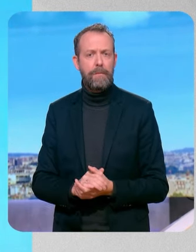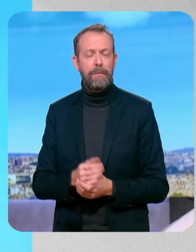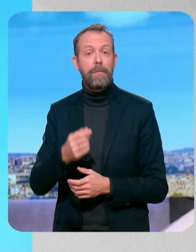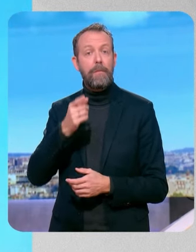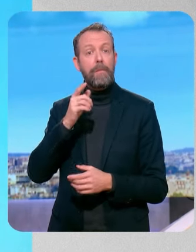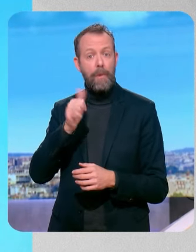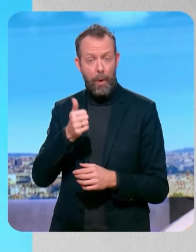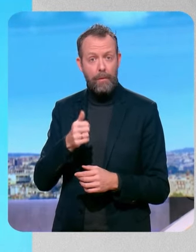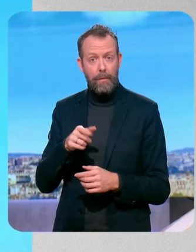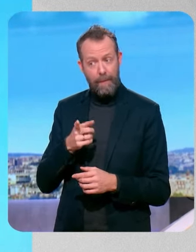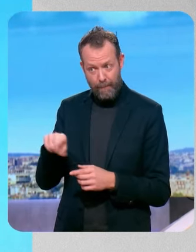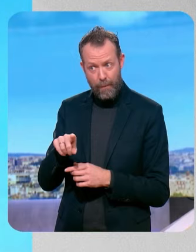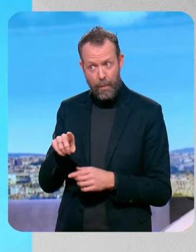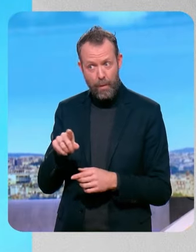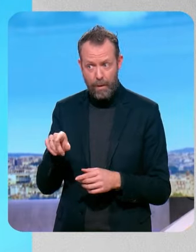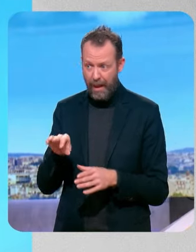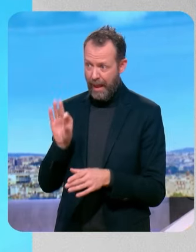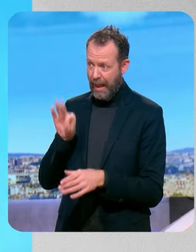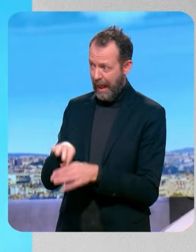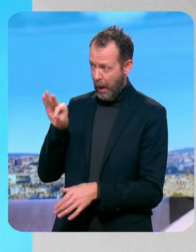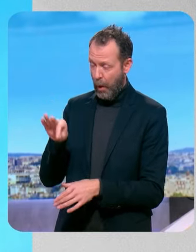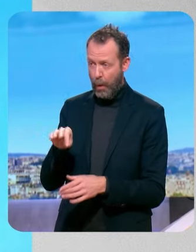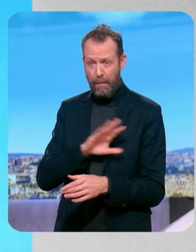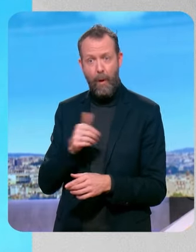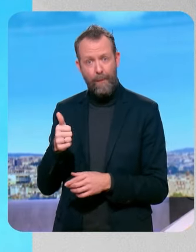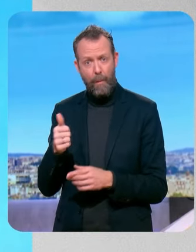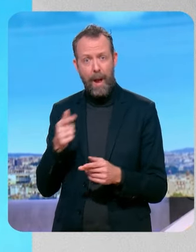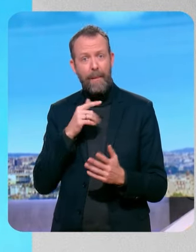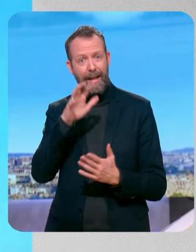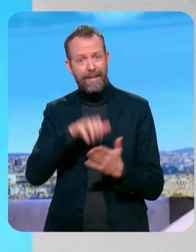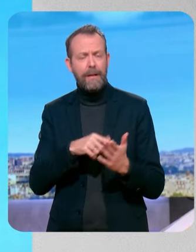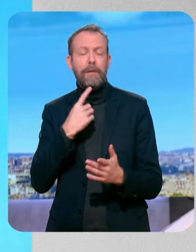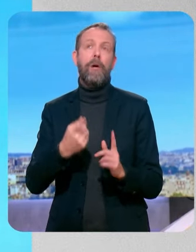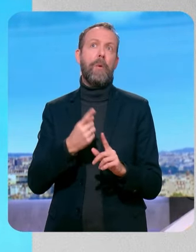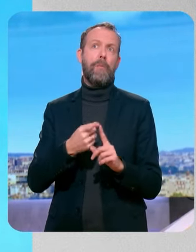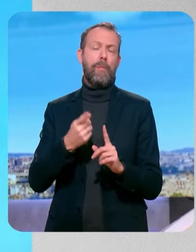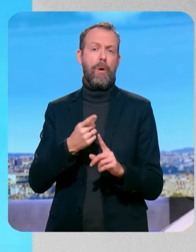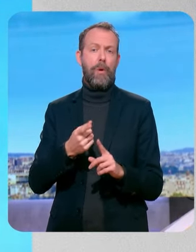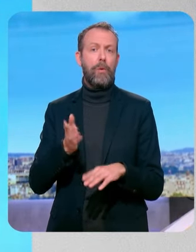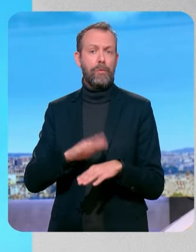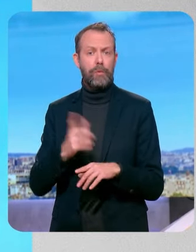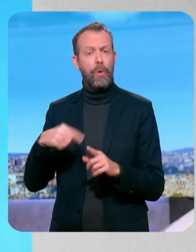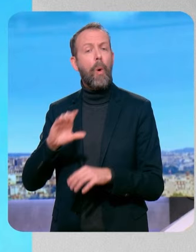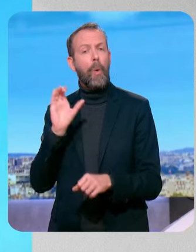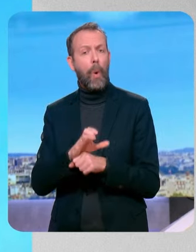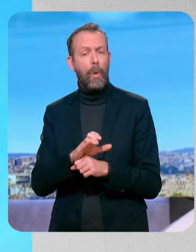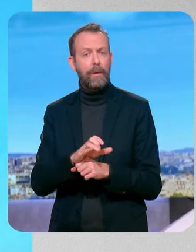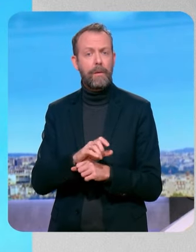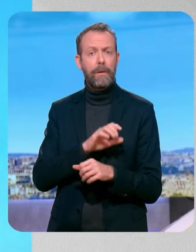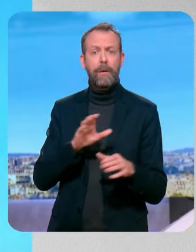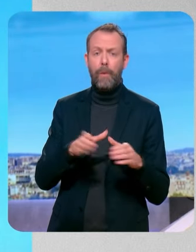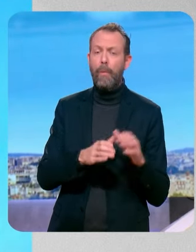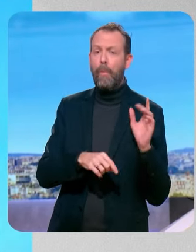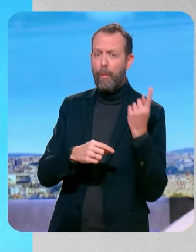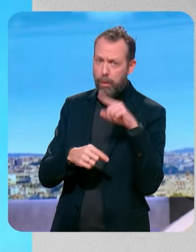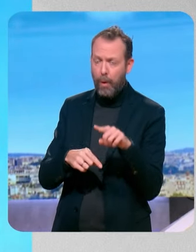pourquoi êtes-vous élu si vous, devant un texte que tous vous déclarez essentiel, ceux qui sont contre et ceux qui sont pour